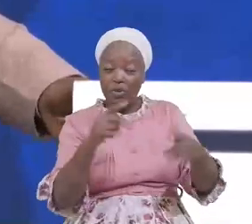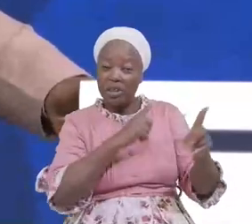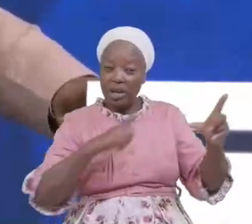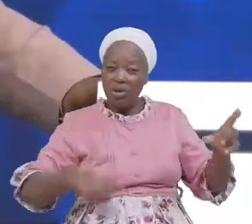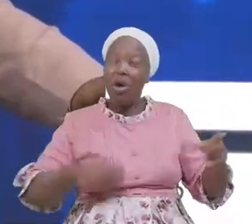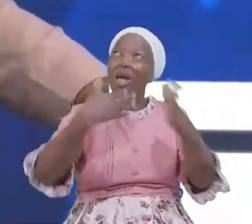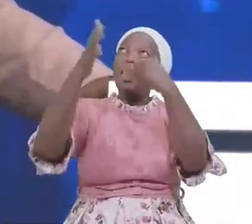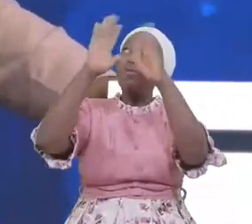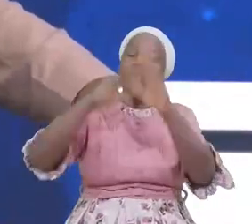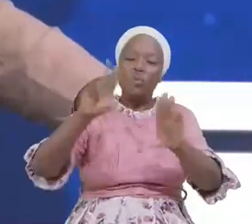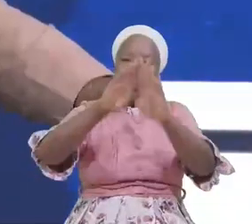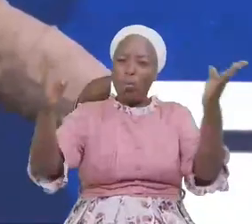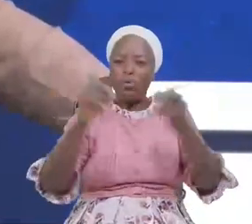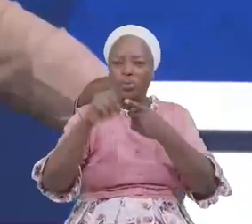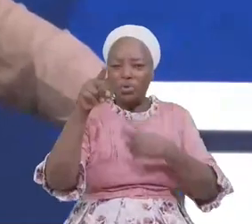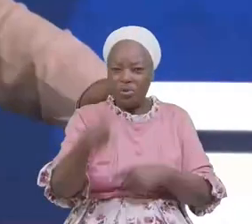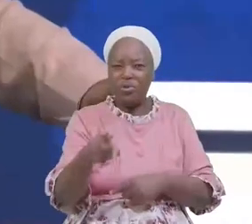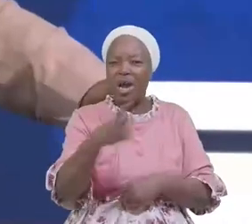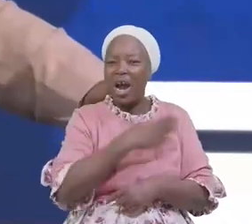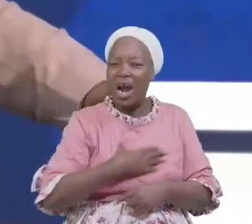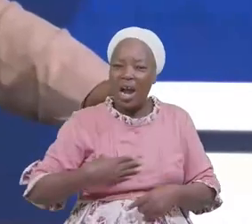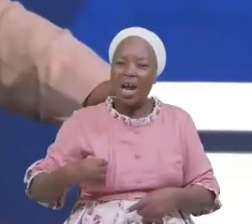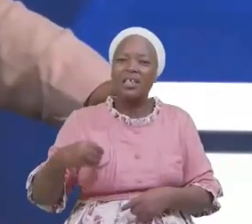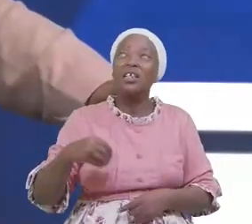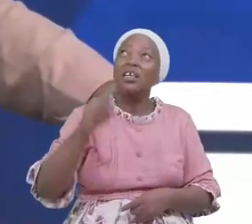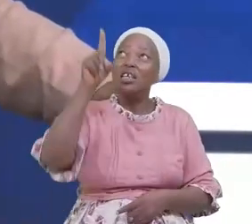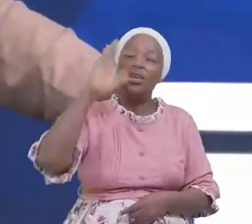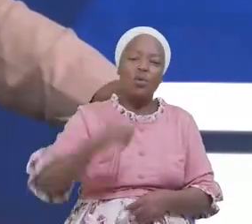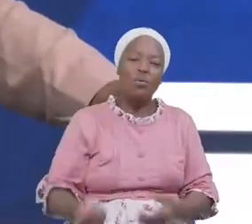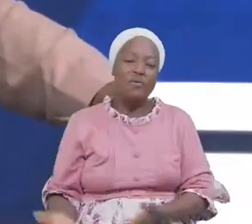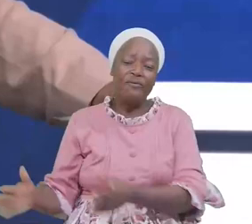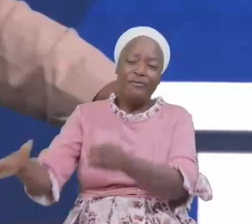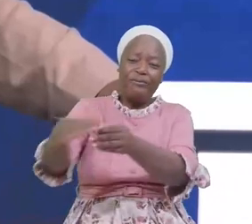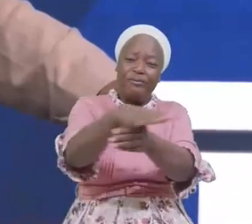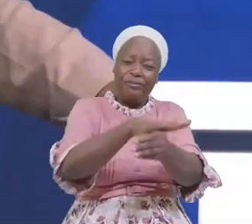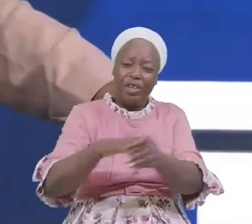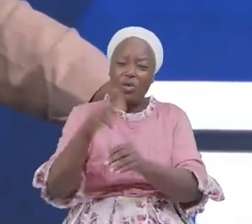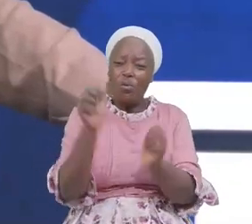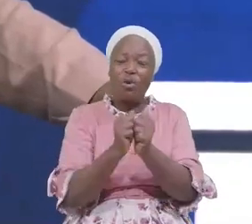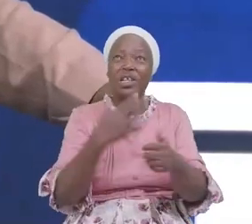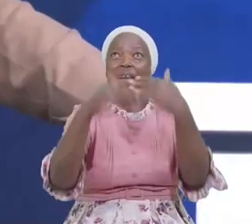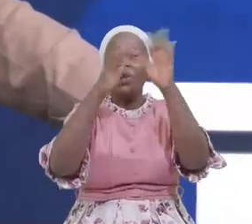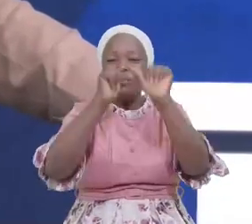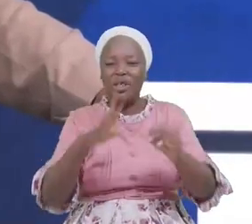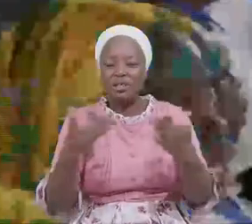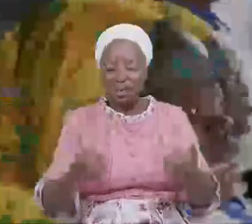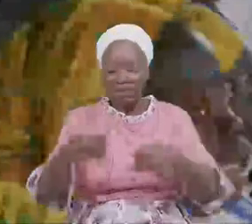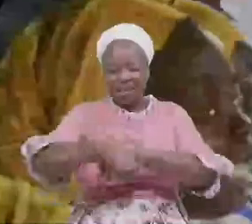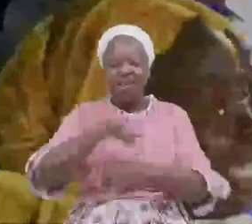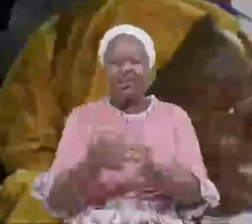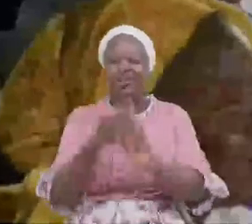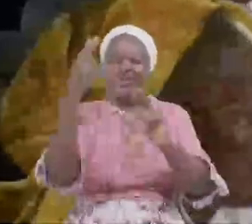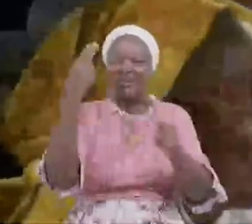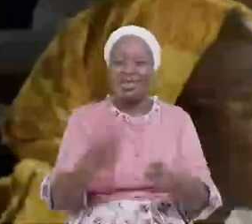Comme tu t'humilies et tu viens au Seigneur, le ciel va s'ouvrir sur toi et il te chargera des bénédictions célestes ce soir